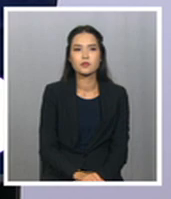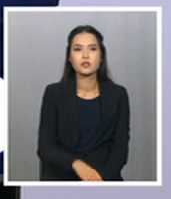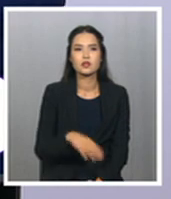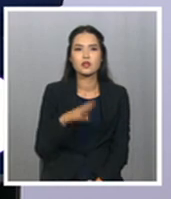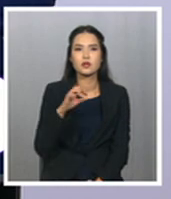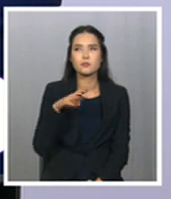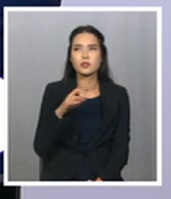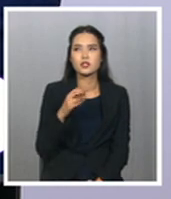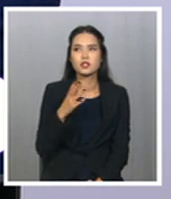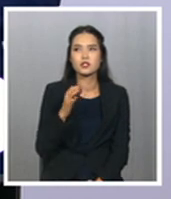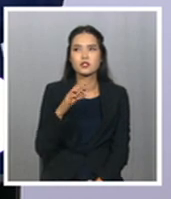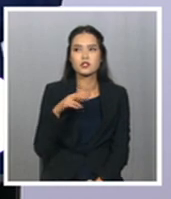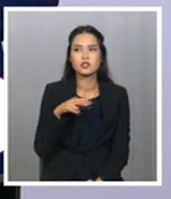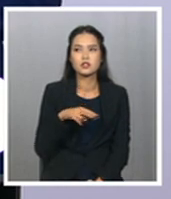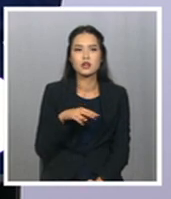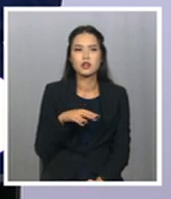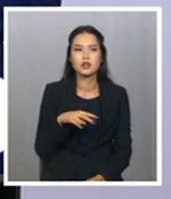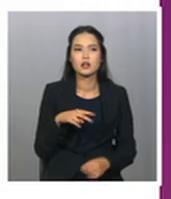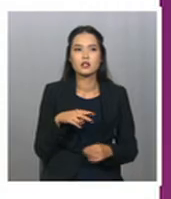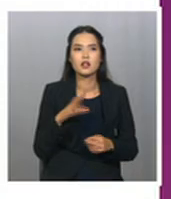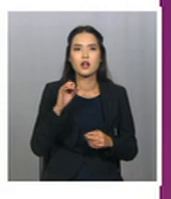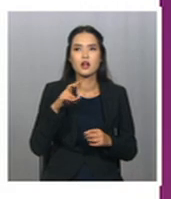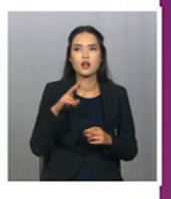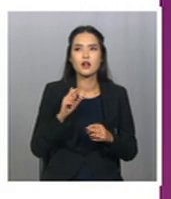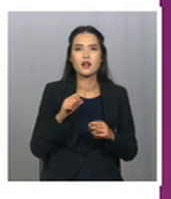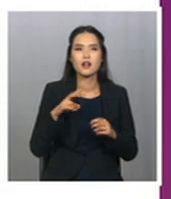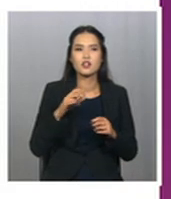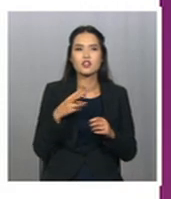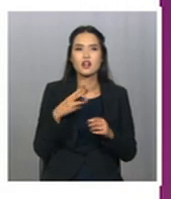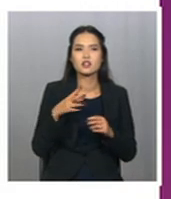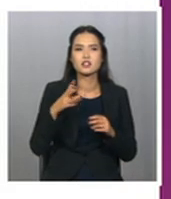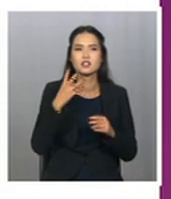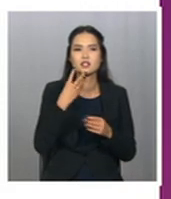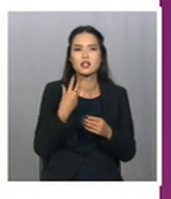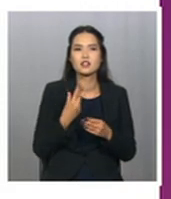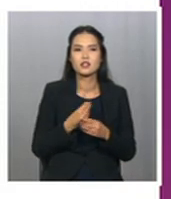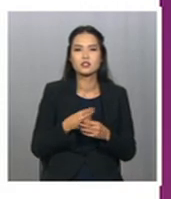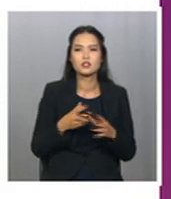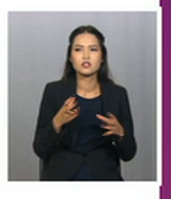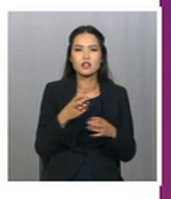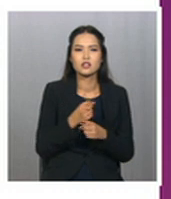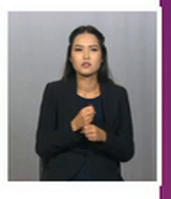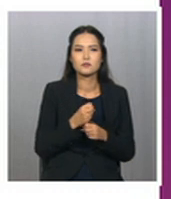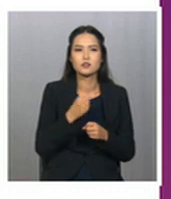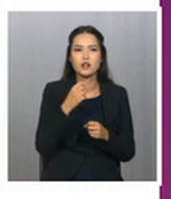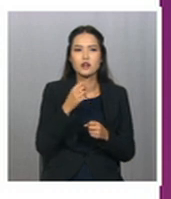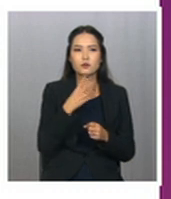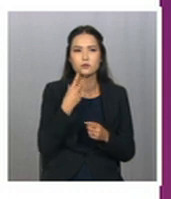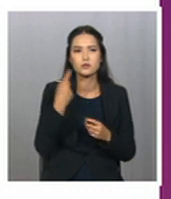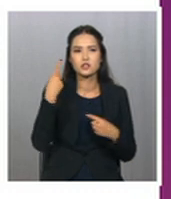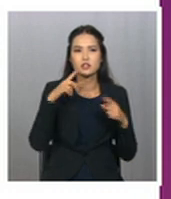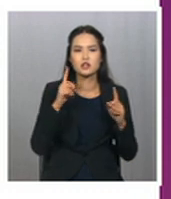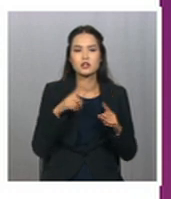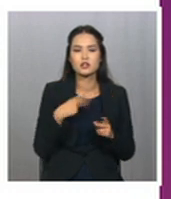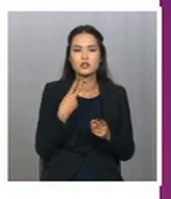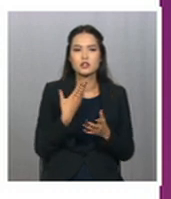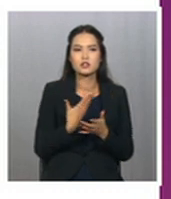Петициялар Алаш зиялыларының ұстанымдары болды. Қазақ халқының өз құқықтарын қорғау жолындағы күресінің